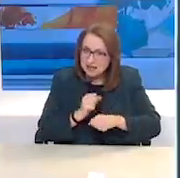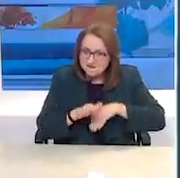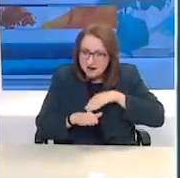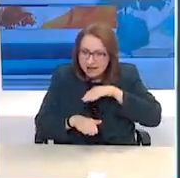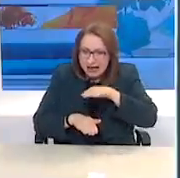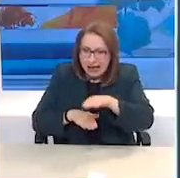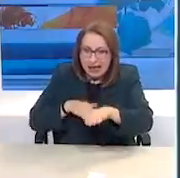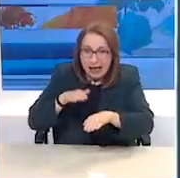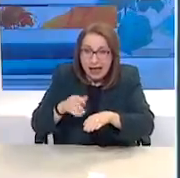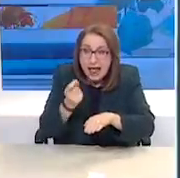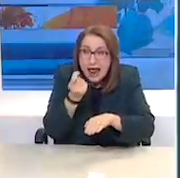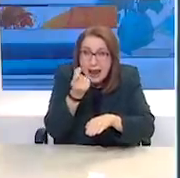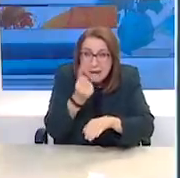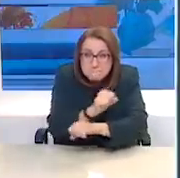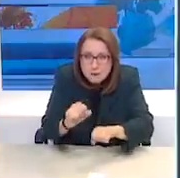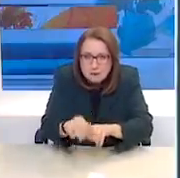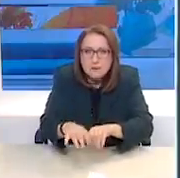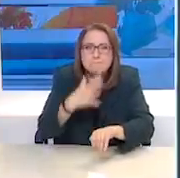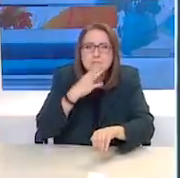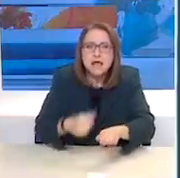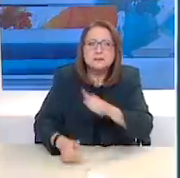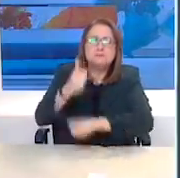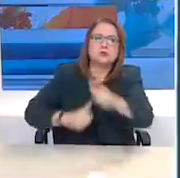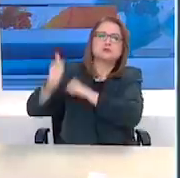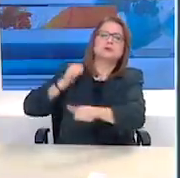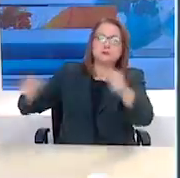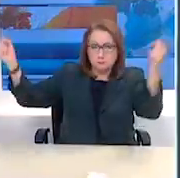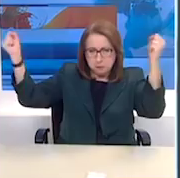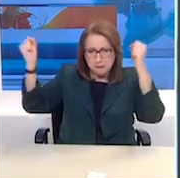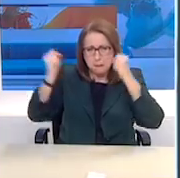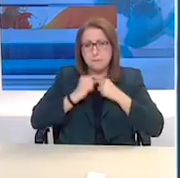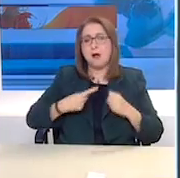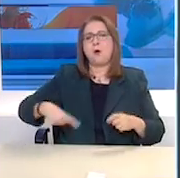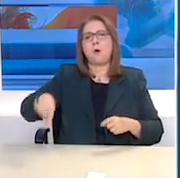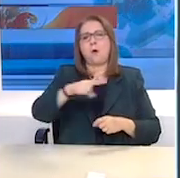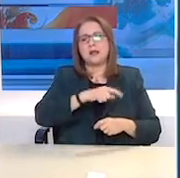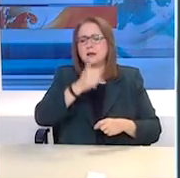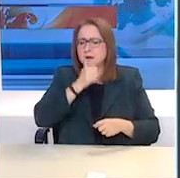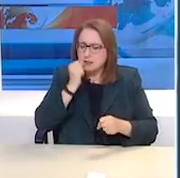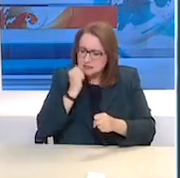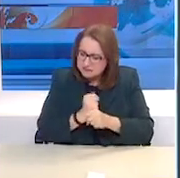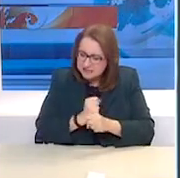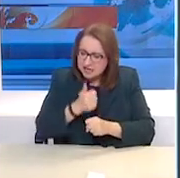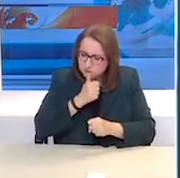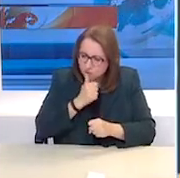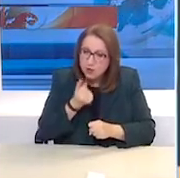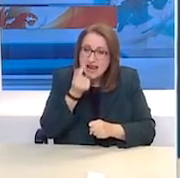ας μείνουμε σπίτι για να βγούμε νικητές από αυτό σε λίγες εβδομάδες. Να είστε καλά, σας